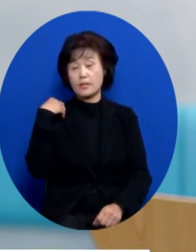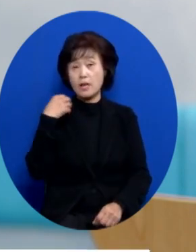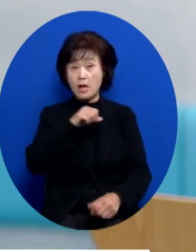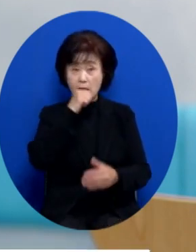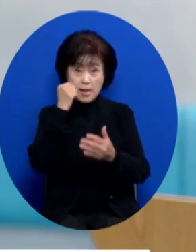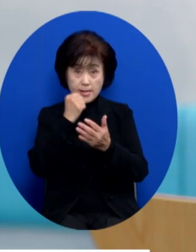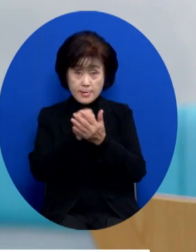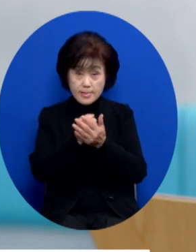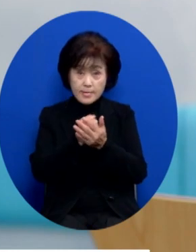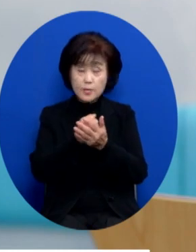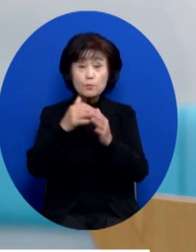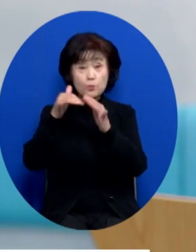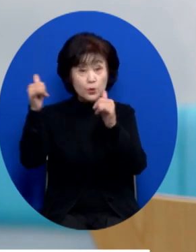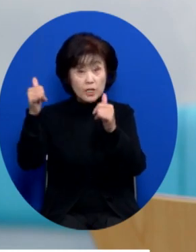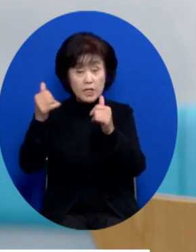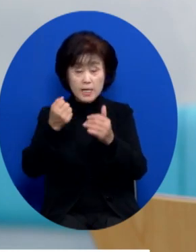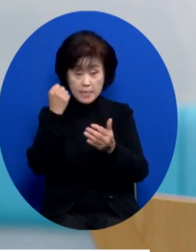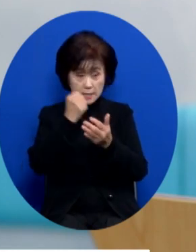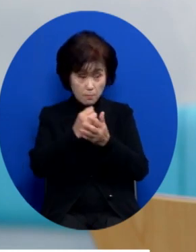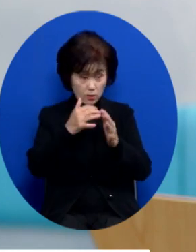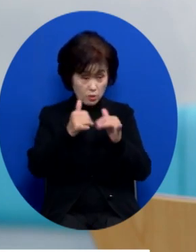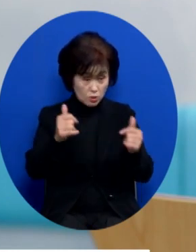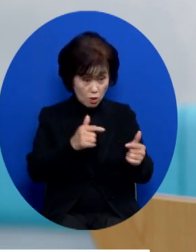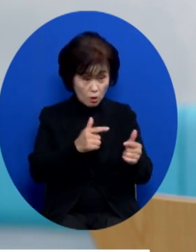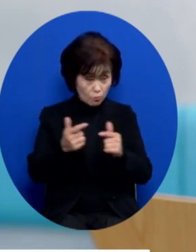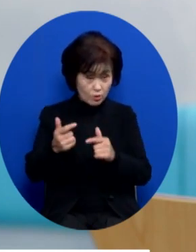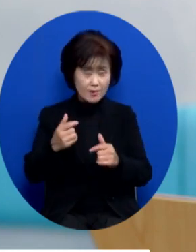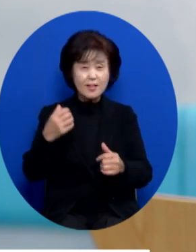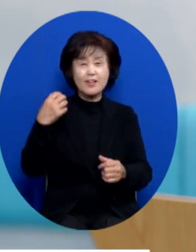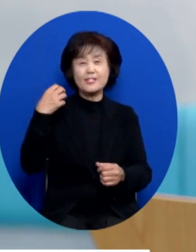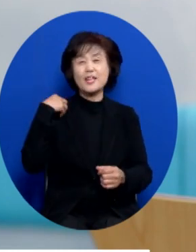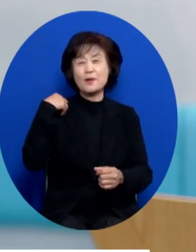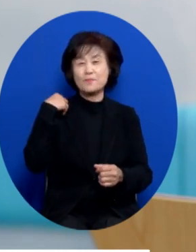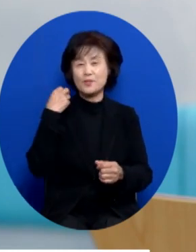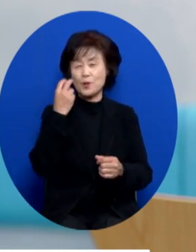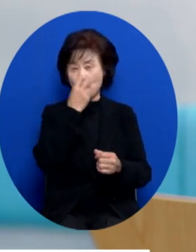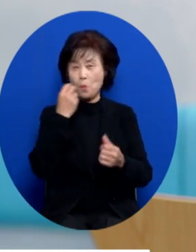인치신 분이 인침받은 자를 책임진다는 의미입니다.